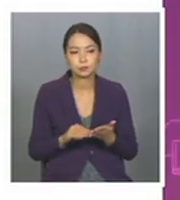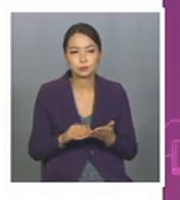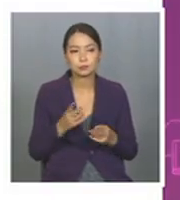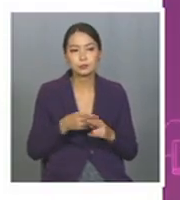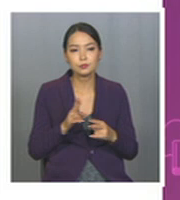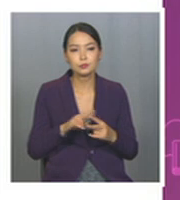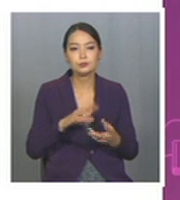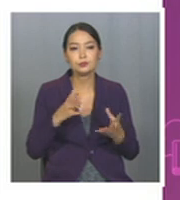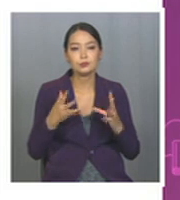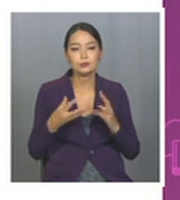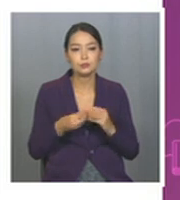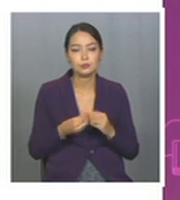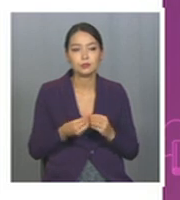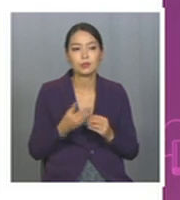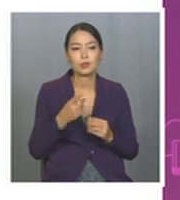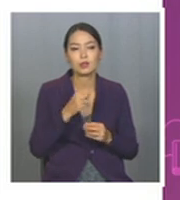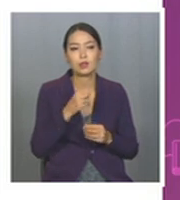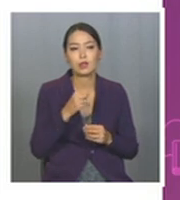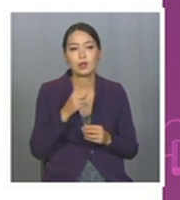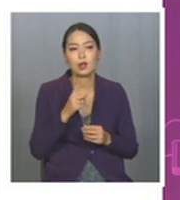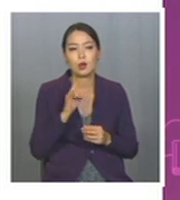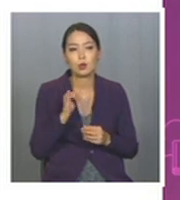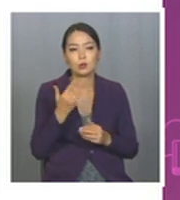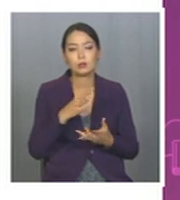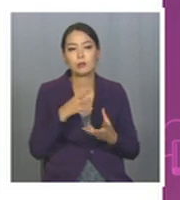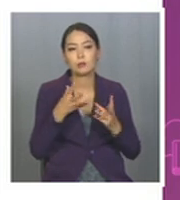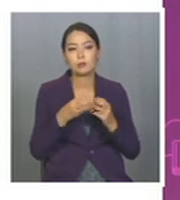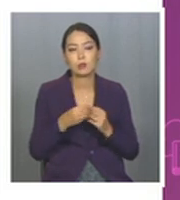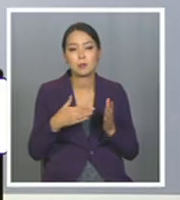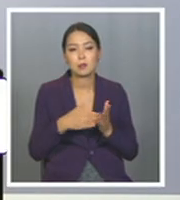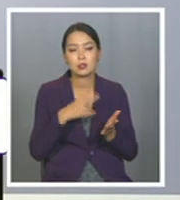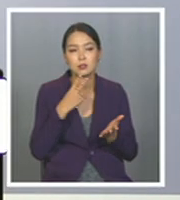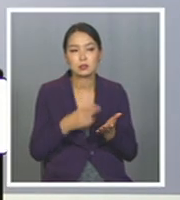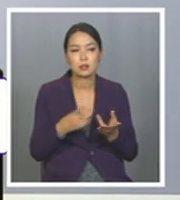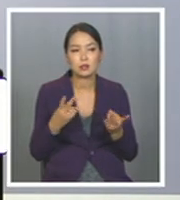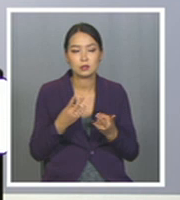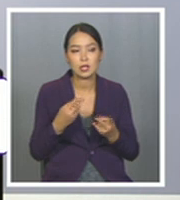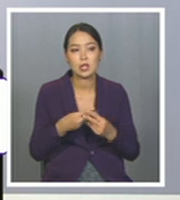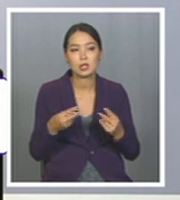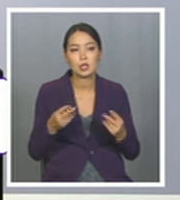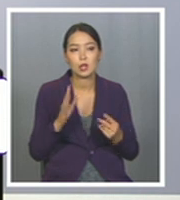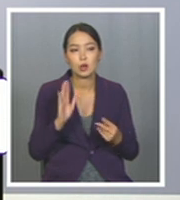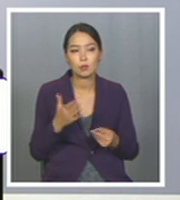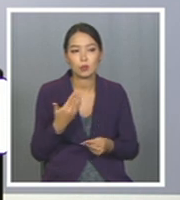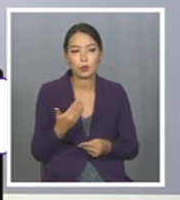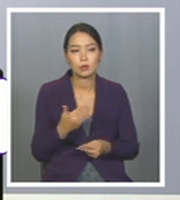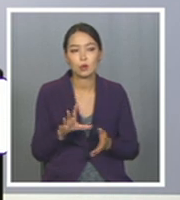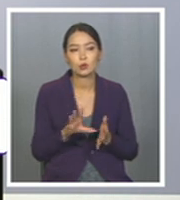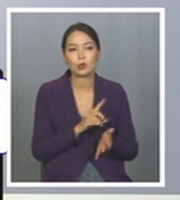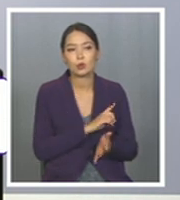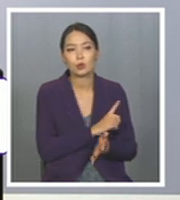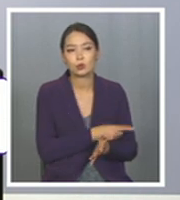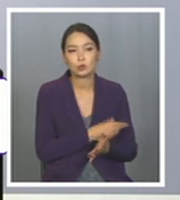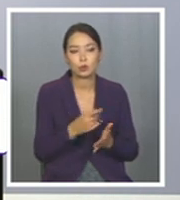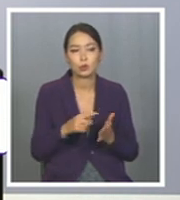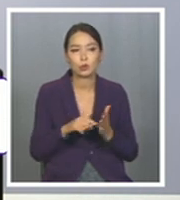нәтижесінен бізде кернеуіміздің максимум мәні міне былай өзгереді. Яғни кернеудің максимум мәні тең болады, тоқ күшінің максимум мәні көбейтілген